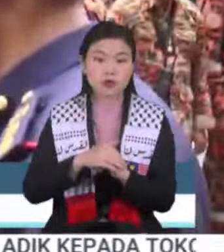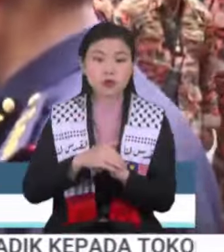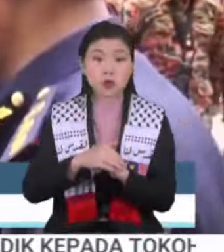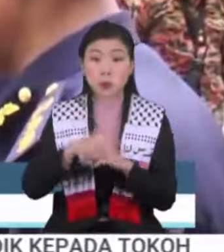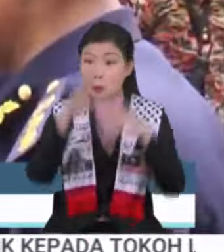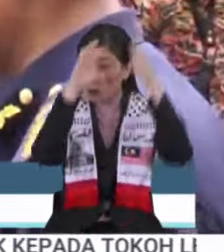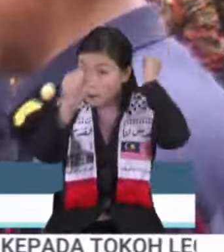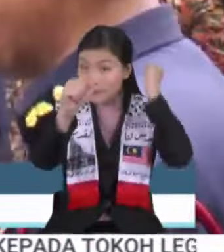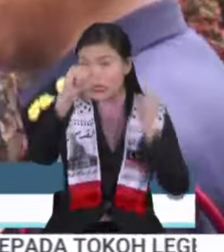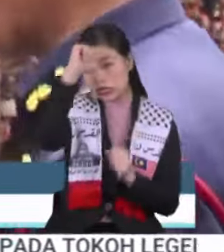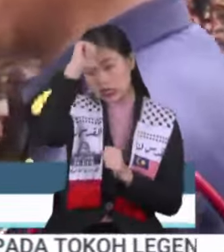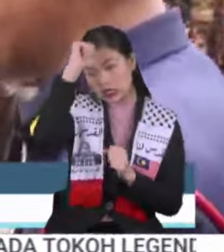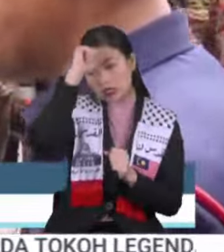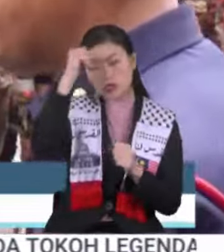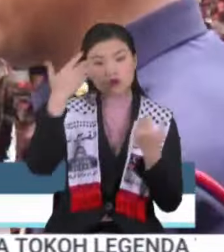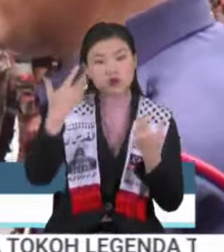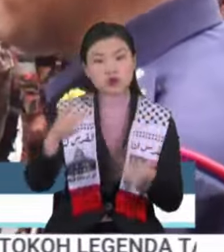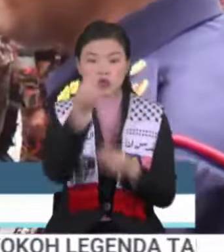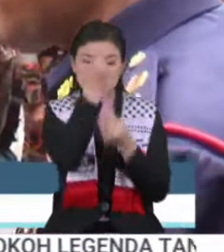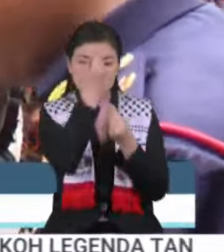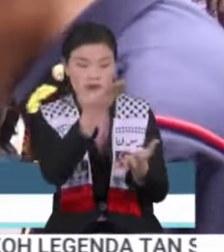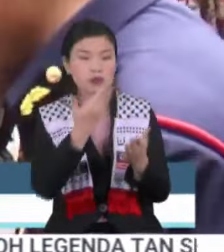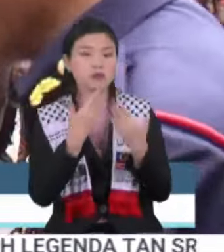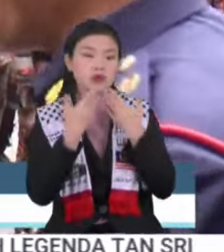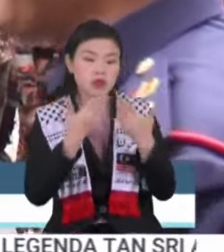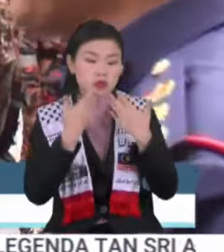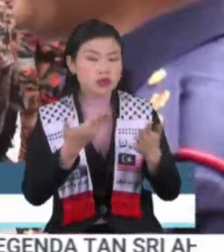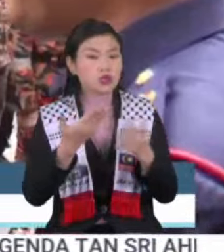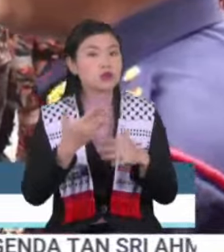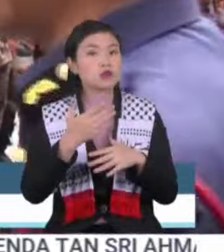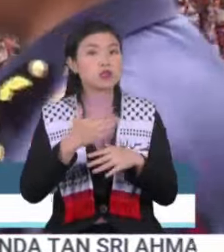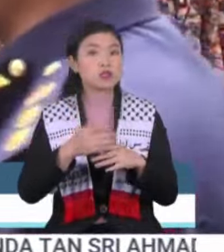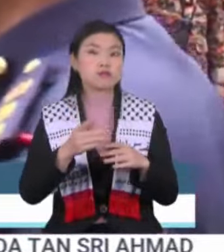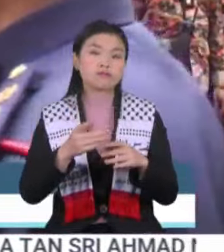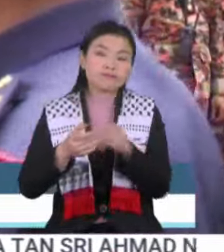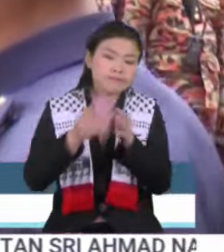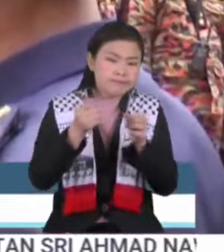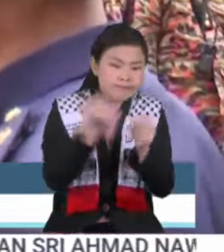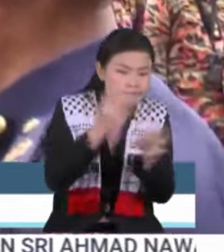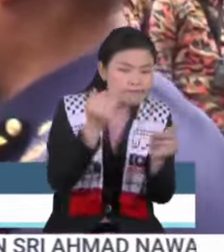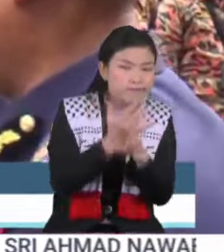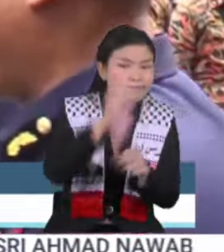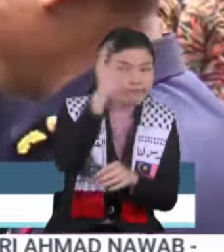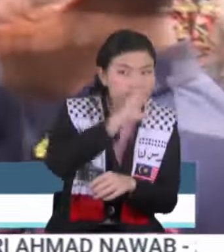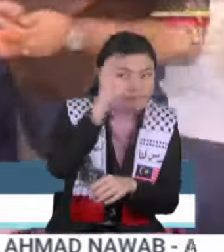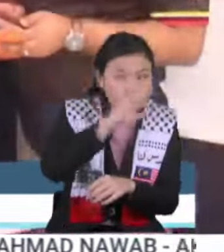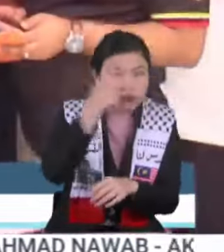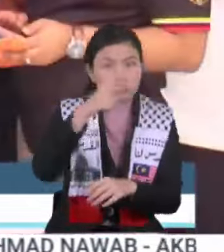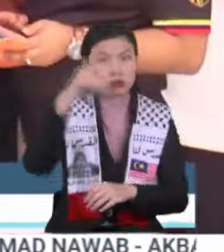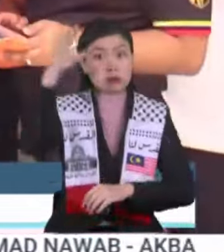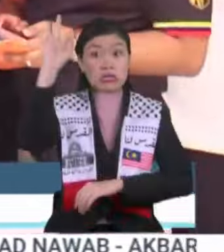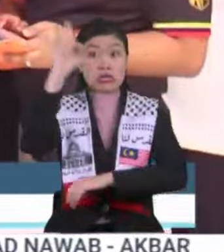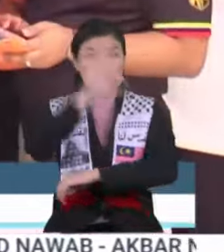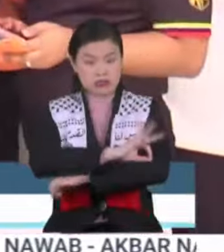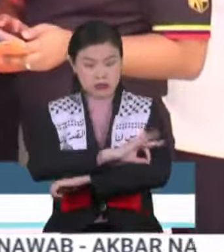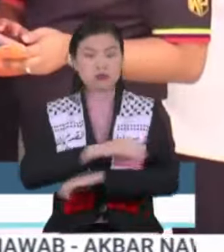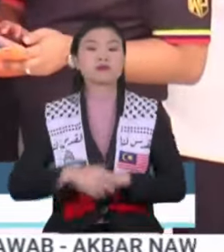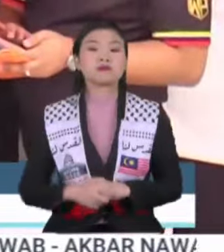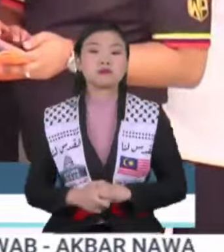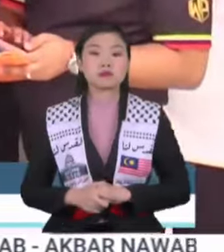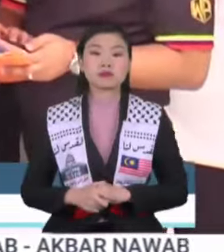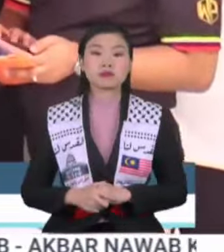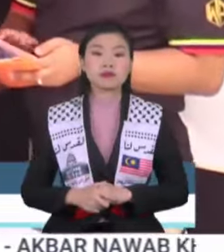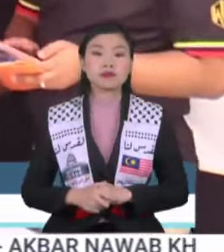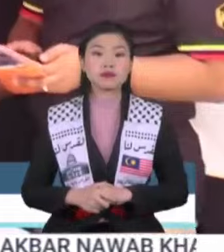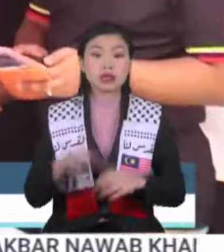juga telah memberi penghargaan kepada segala usaha pencarian pasukan SAR selama 9 hari ini. Turut diselitkan